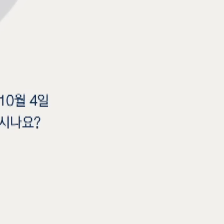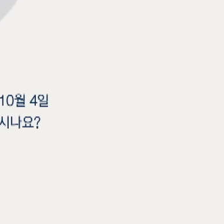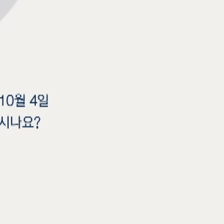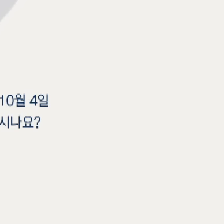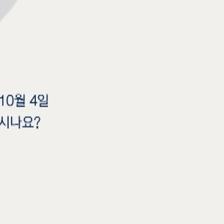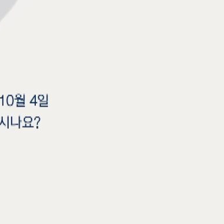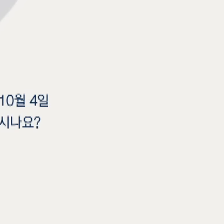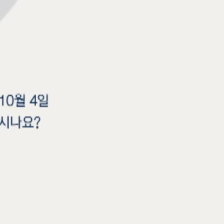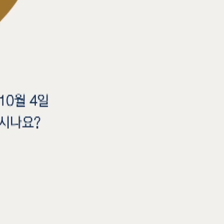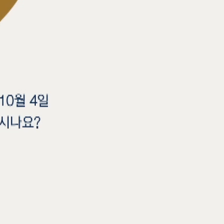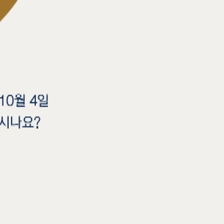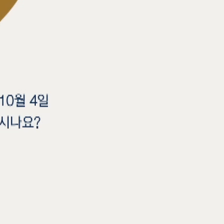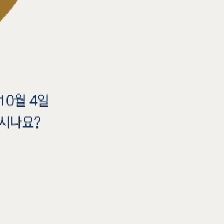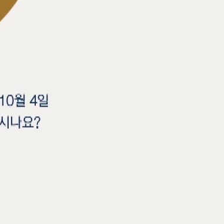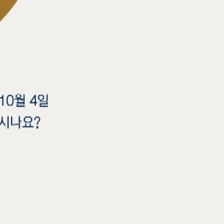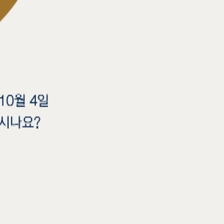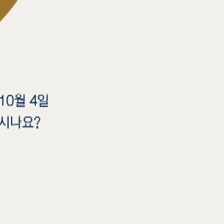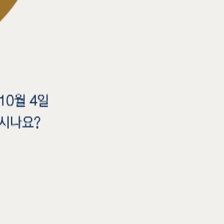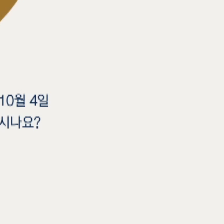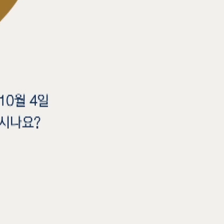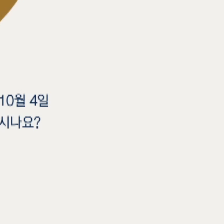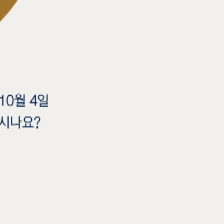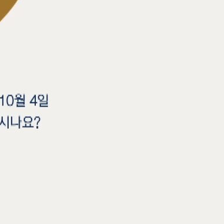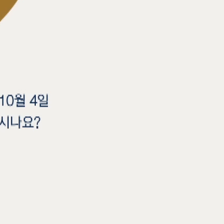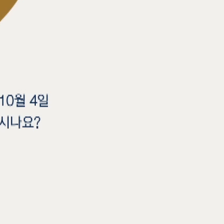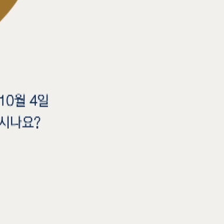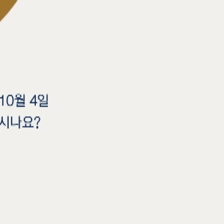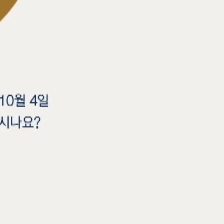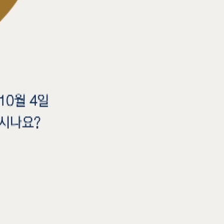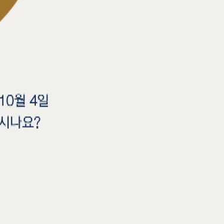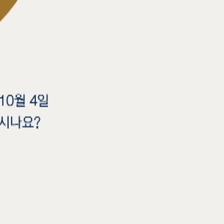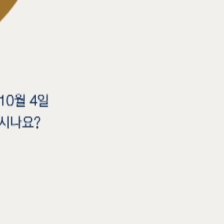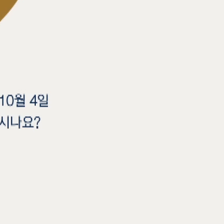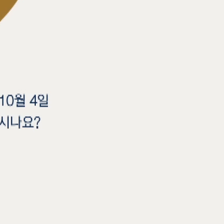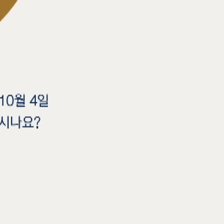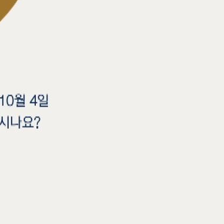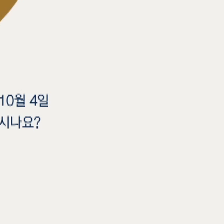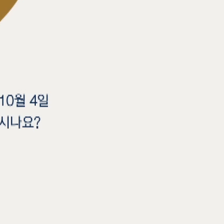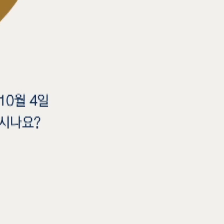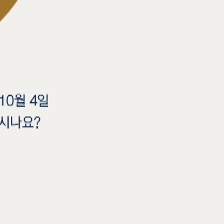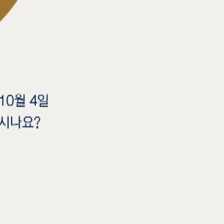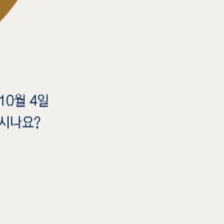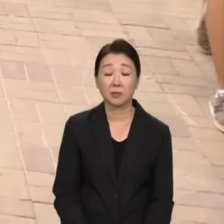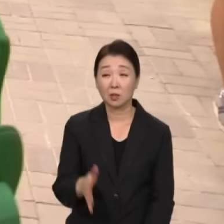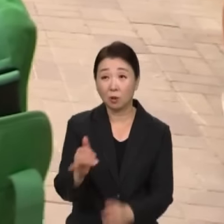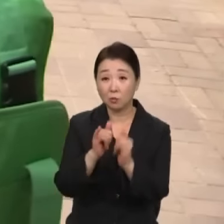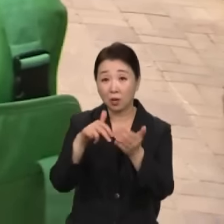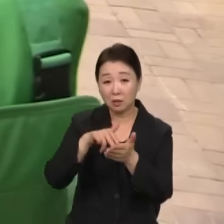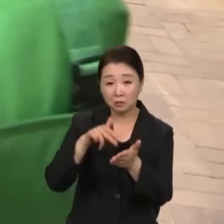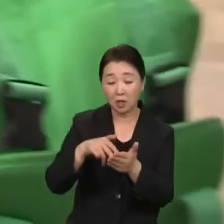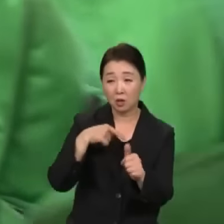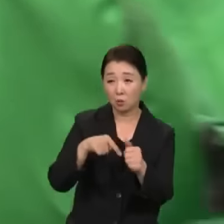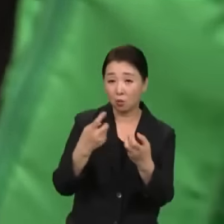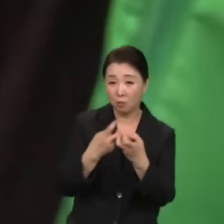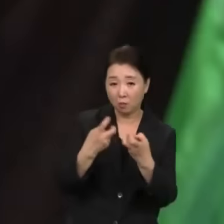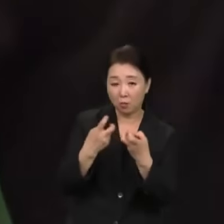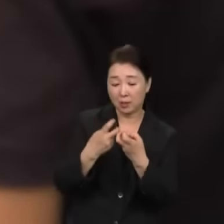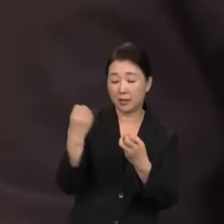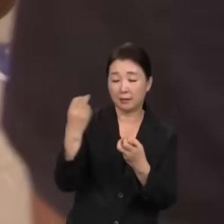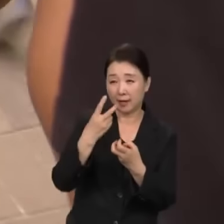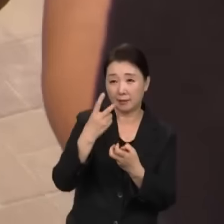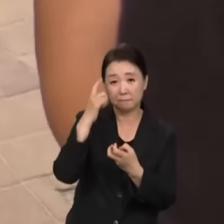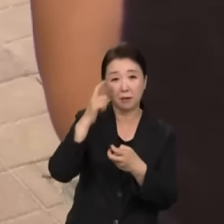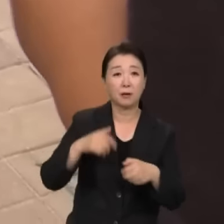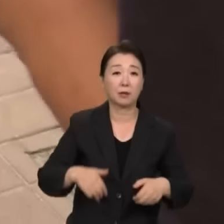디지털 매체를 많이 사용하거나 독서가 부족한 게 원인이란 분석입니다. 전문가들은 교육 방법에 대한 고찰도